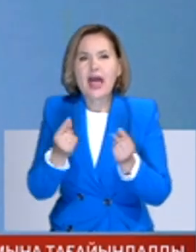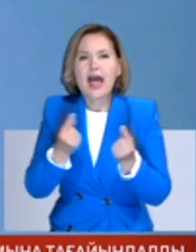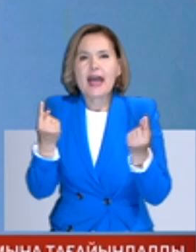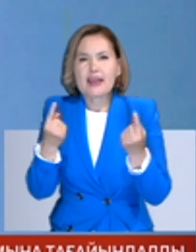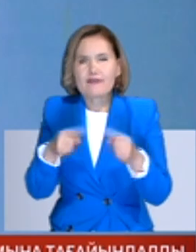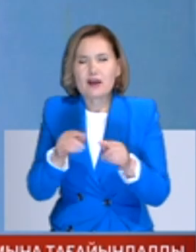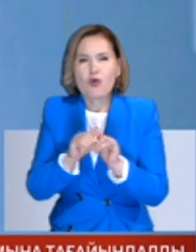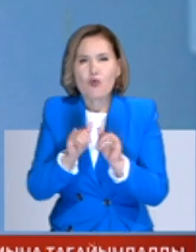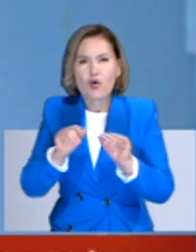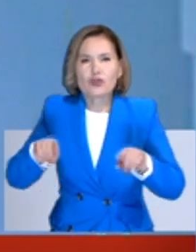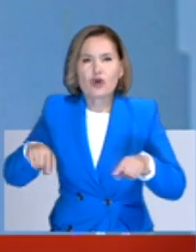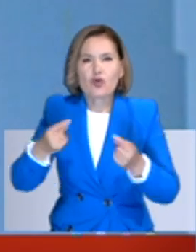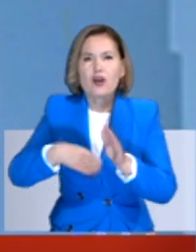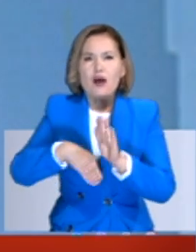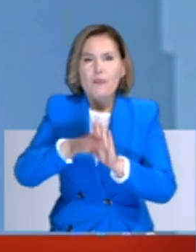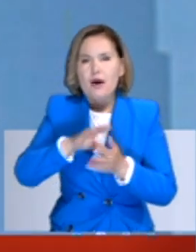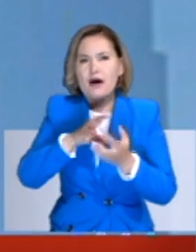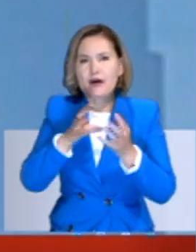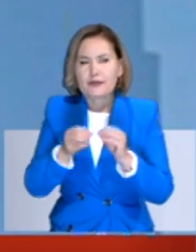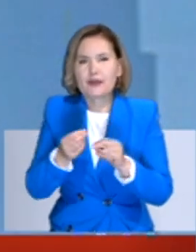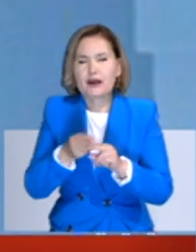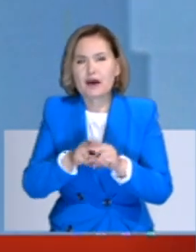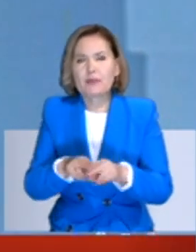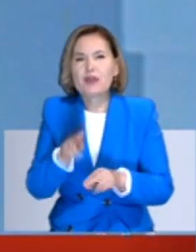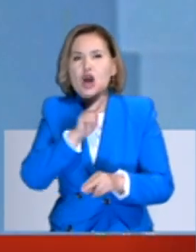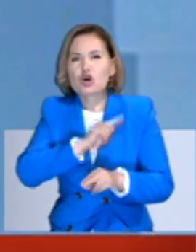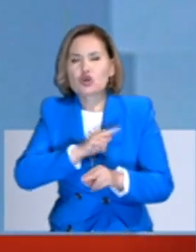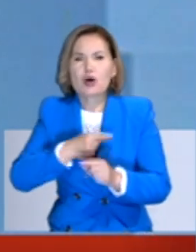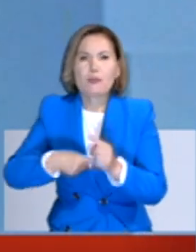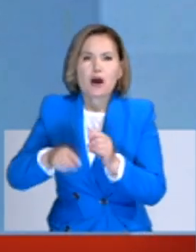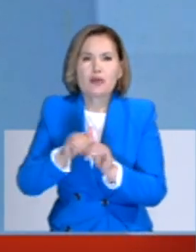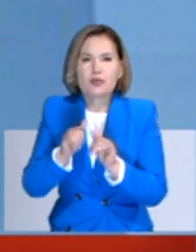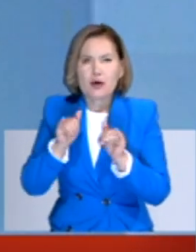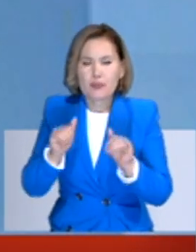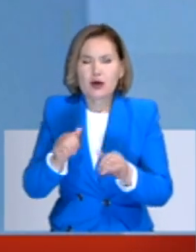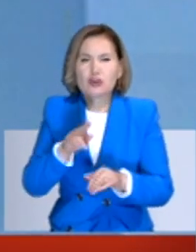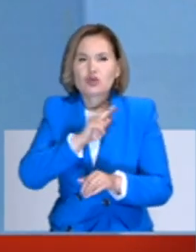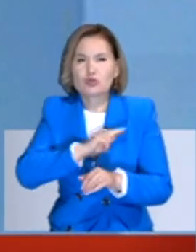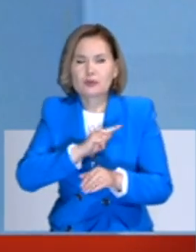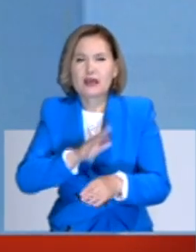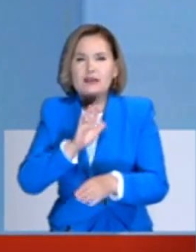одан әрі тұрақтандыру және цифрлық қаржылық инфрақұрылым жасау жөнінде бірқатар тапсырма берді.